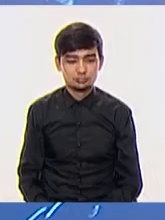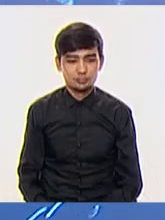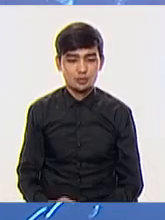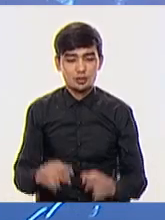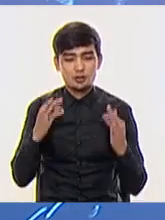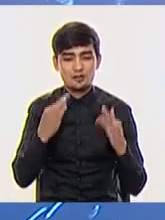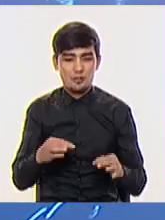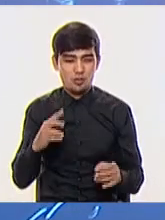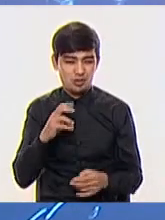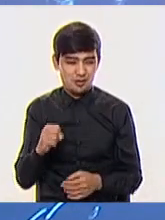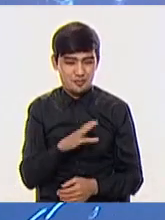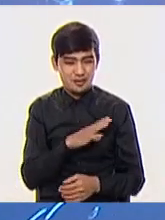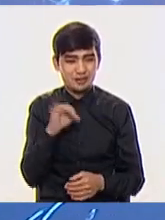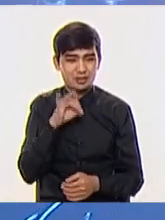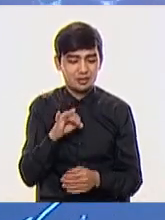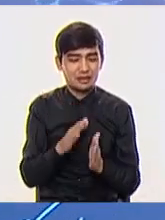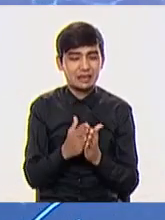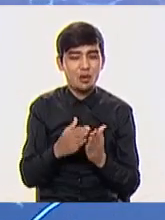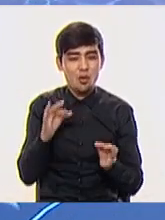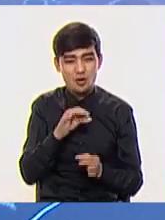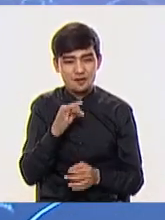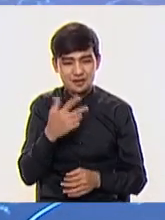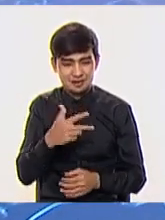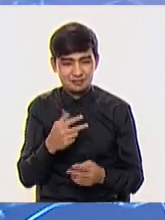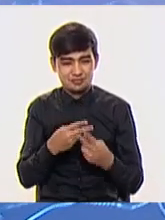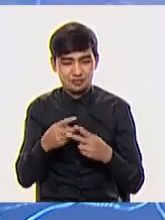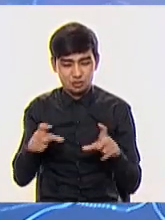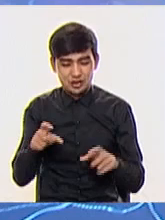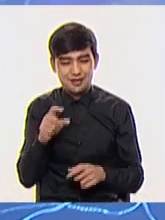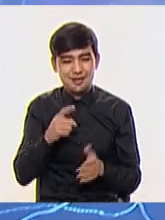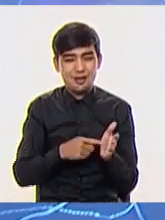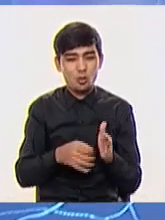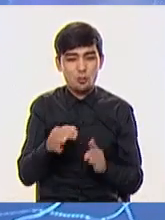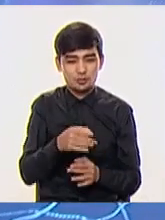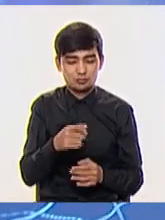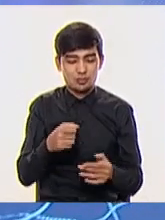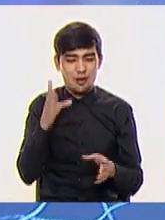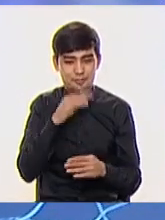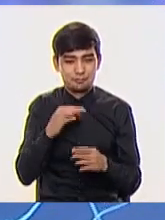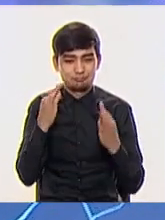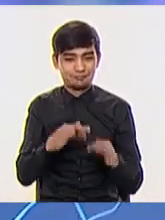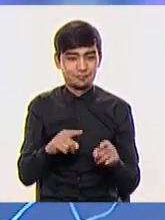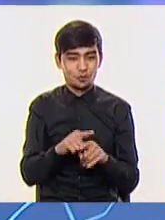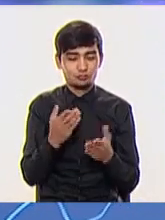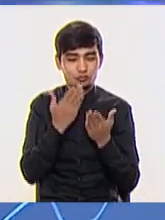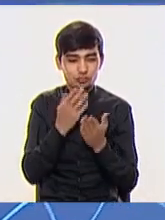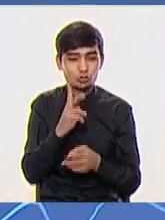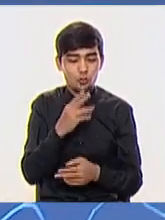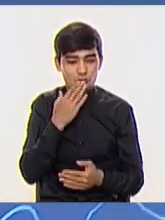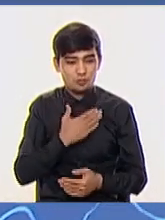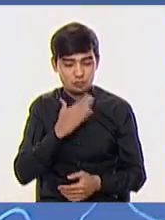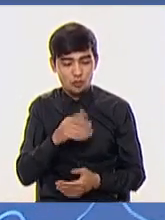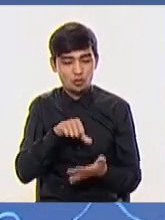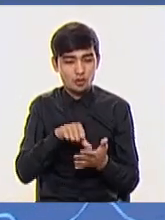На свободу за интерес к книгам. 30 осужденных в Карагандинской области смогут выйти условно-досрочно, потому что любят читать. Все они